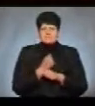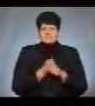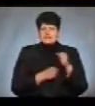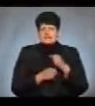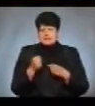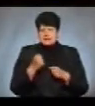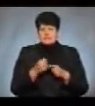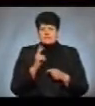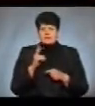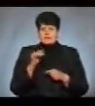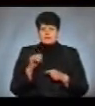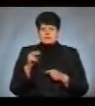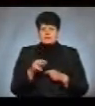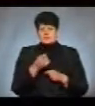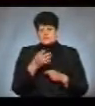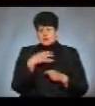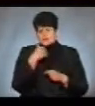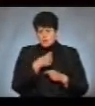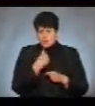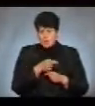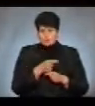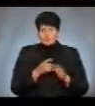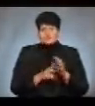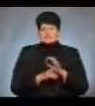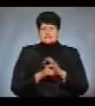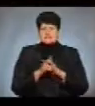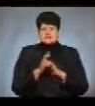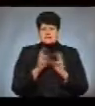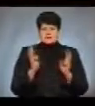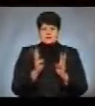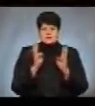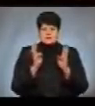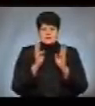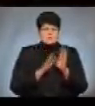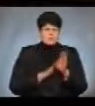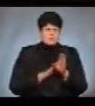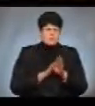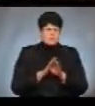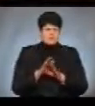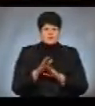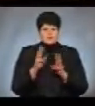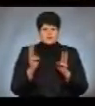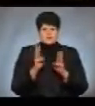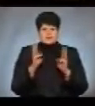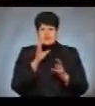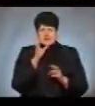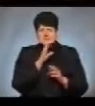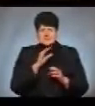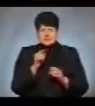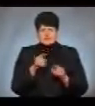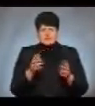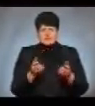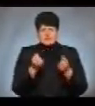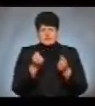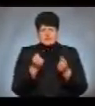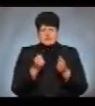час, в квітні 2015 року, церква загорілася і повністю згоріла, не встигли просто її врятувати.